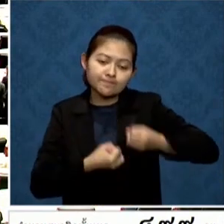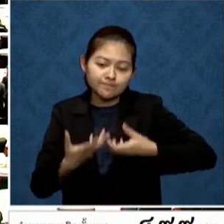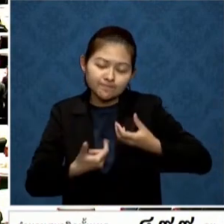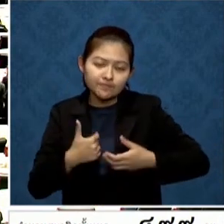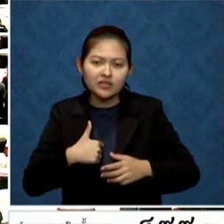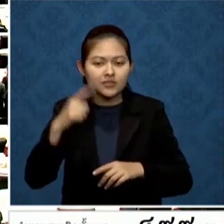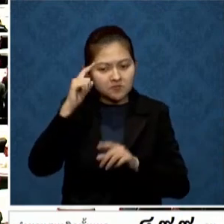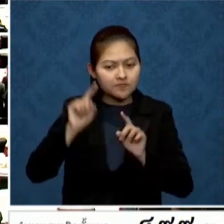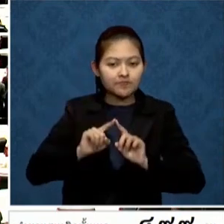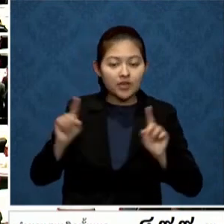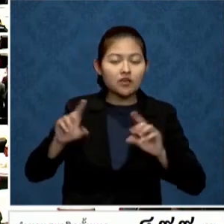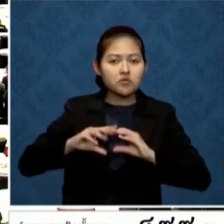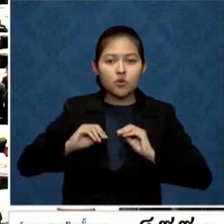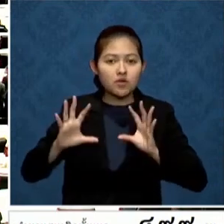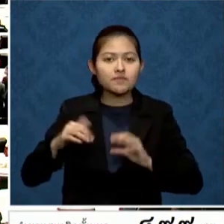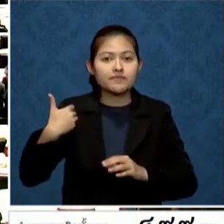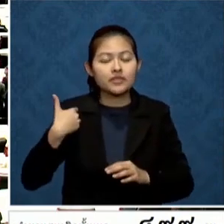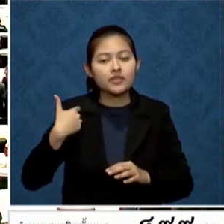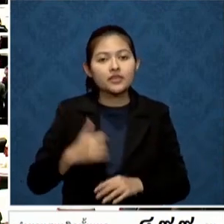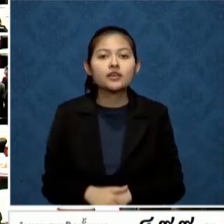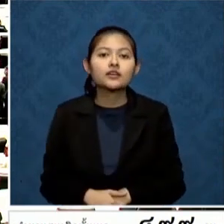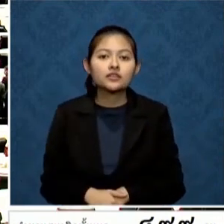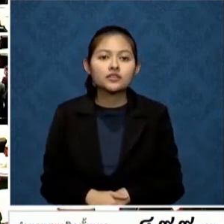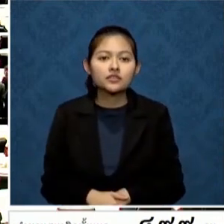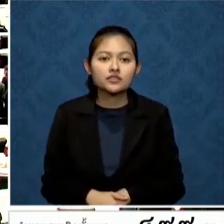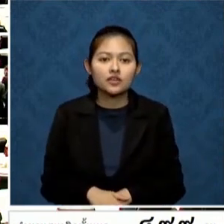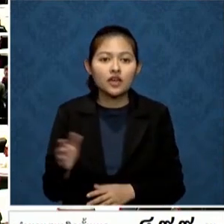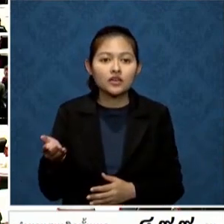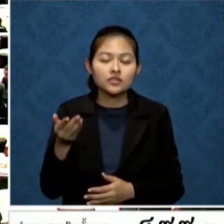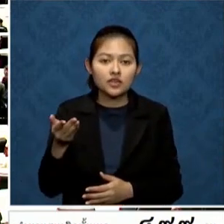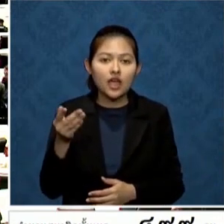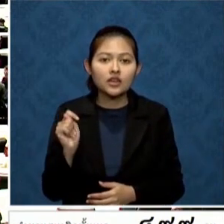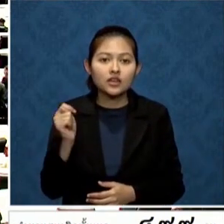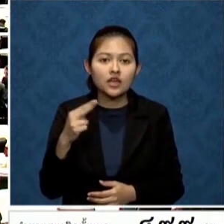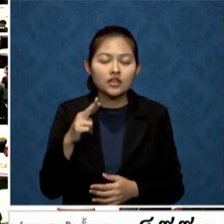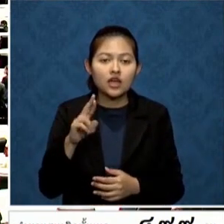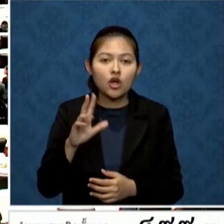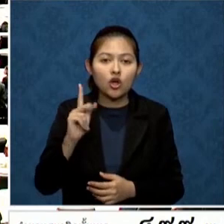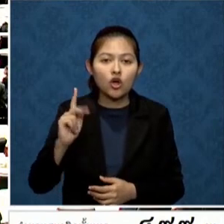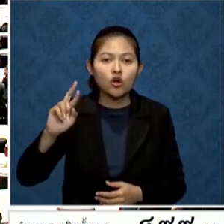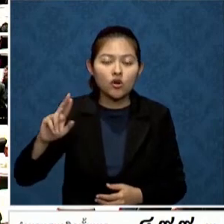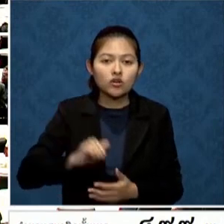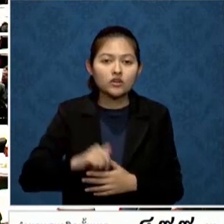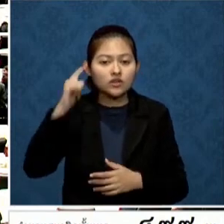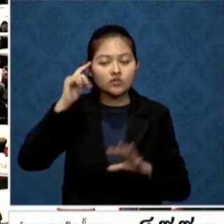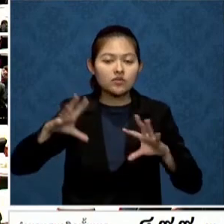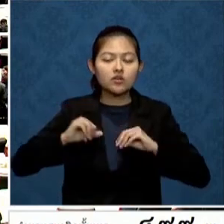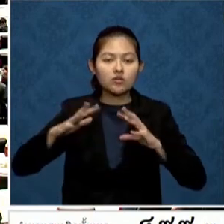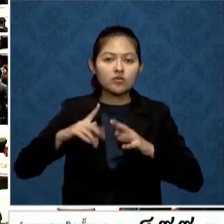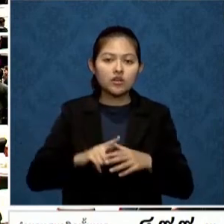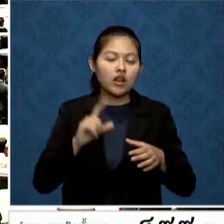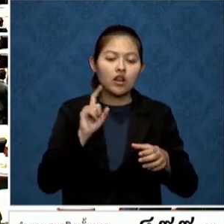ในบางประเด็นนะครับอย่างเช่นที่ท่านอัศกรขออนุญาตเอ่ยนามนะครับจากพลังประชารัฐไม่เห็นด้วยในเรื่องของการล็อกเก้าอี้ประธาน